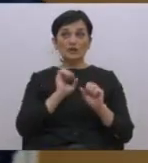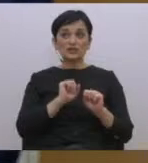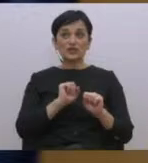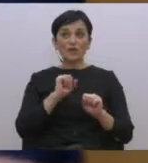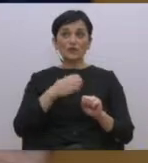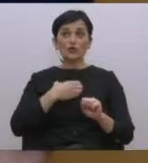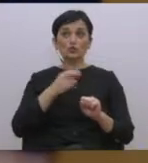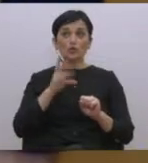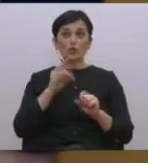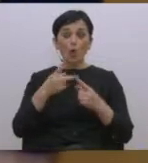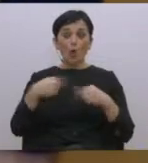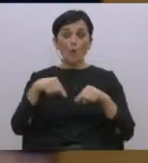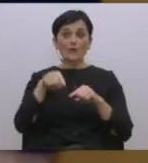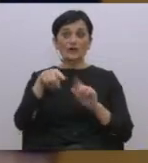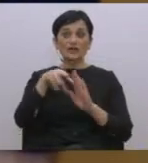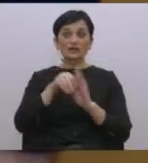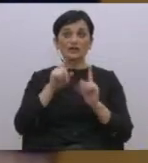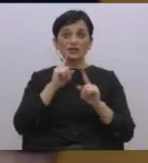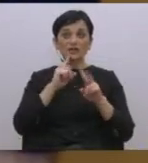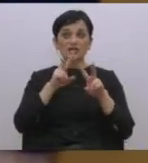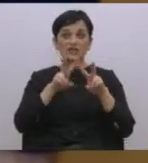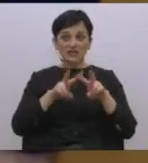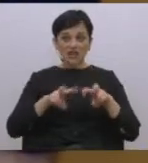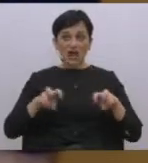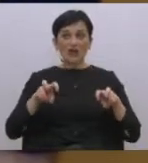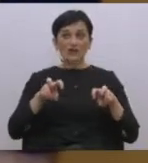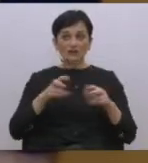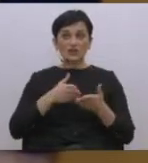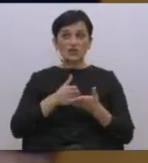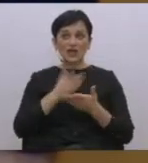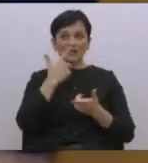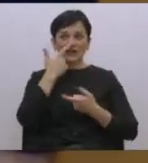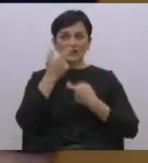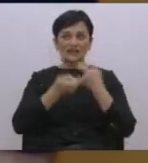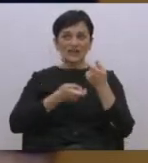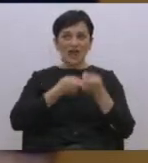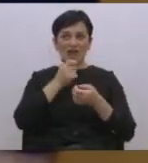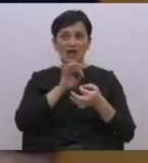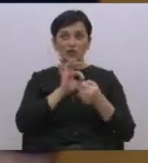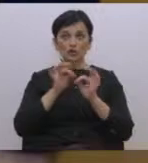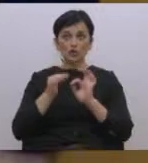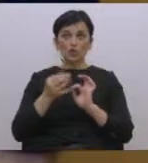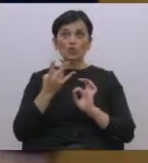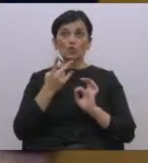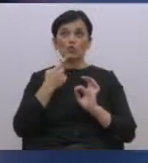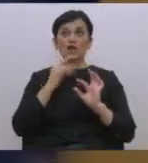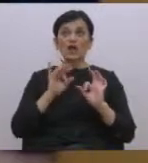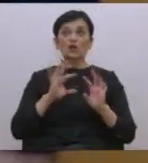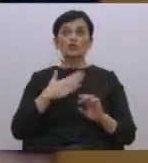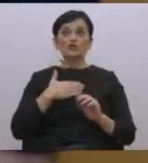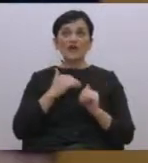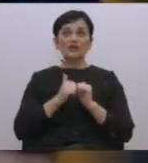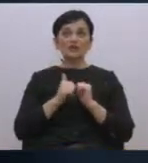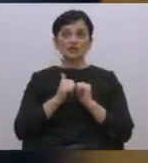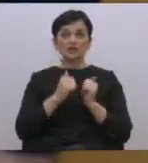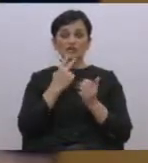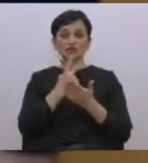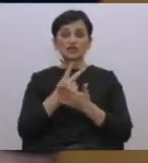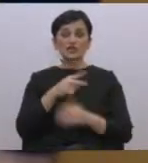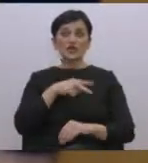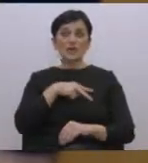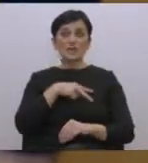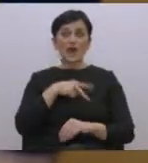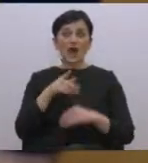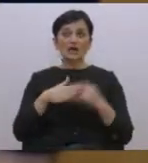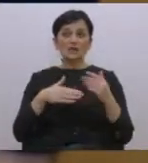კომიტეტის ხმამაზე. განვიხილეთ, გავიარეთ დეტალურად. აქვე უნდა გითხრათ, რომ ჩვენ ხშირად გვინახავს ამ პარლამენტში